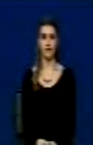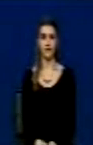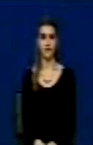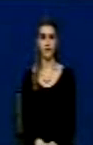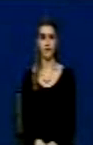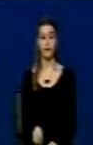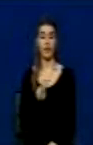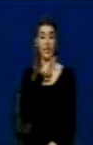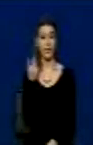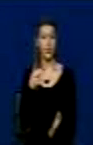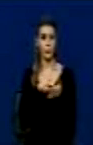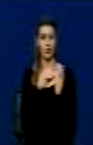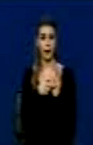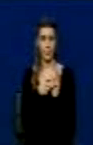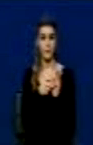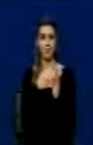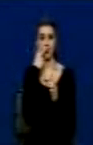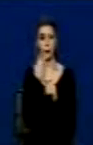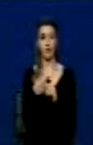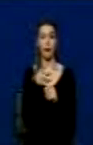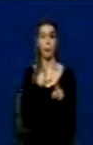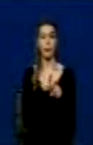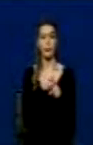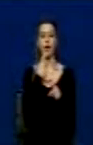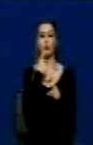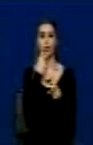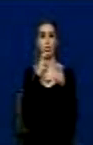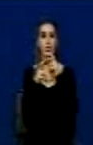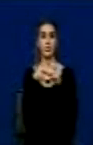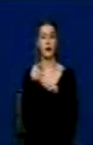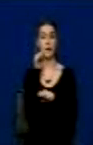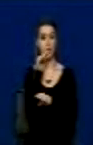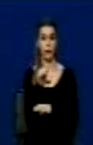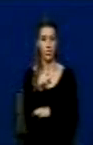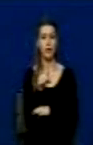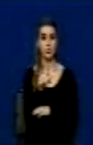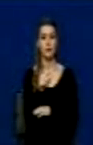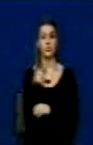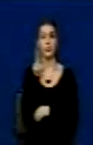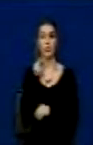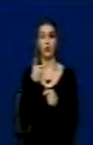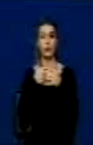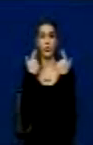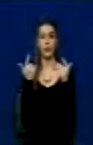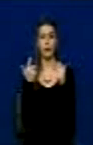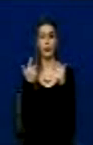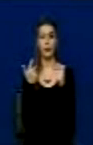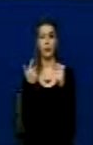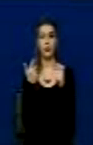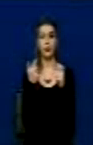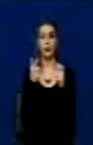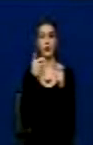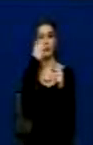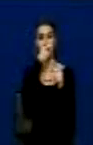Një dukuri tjetër që vret sa i përket gjuhës së raportit është që të